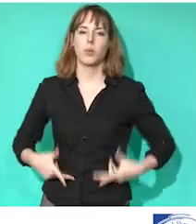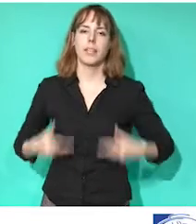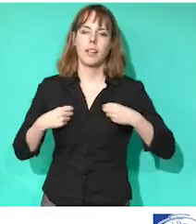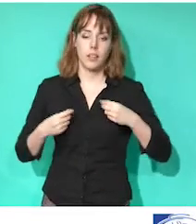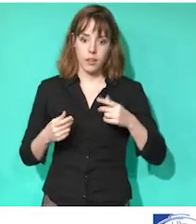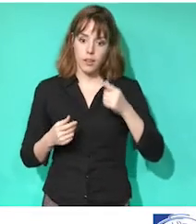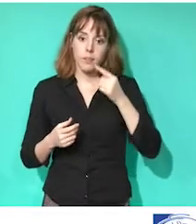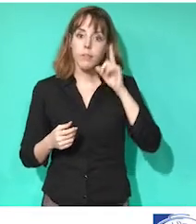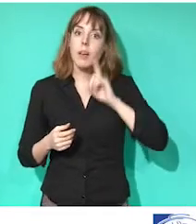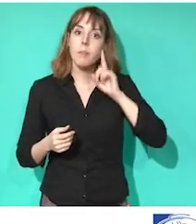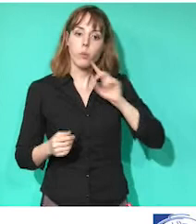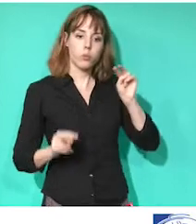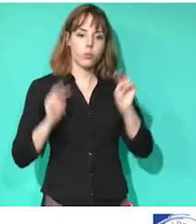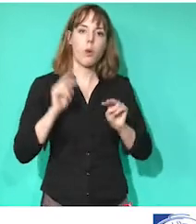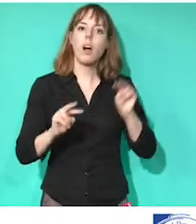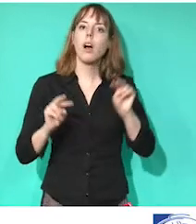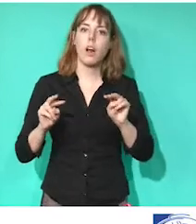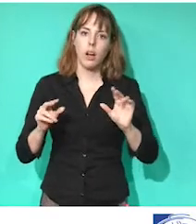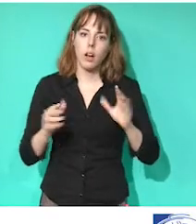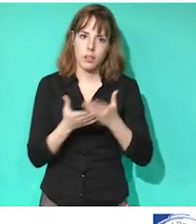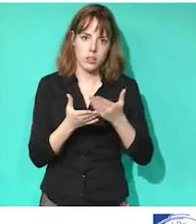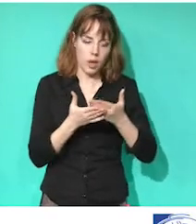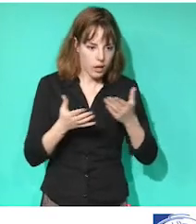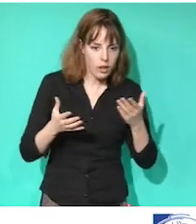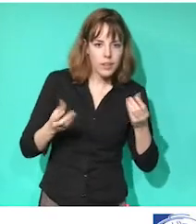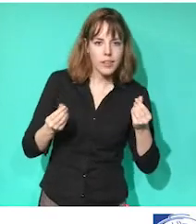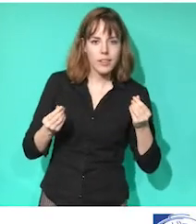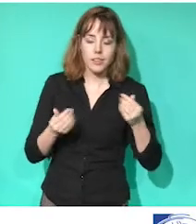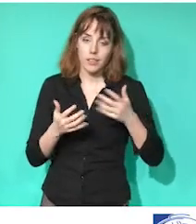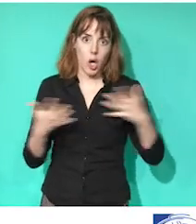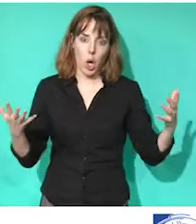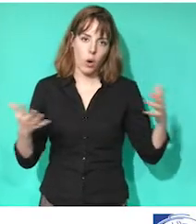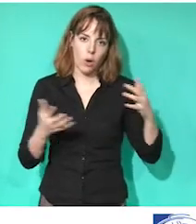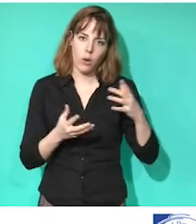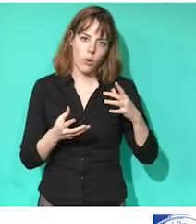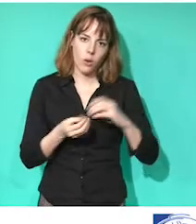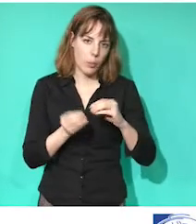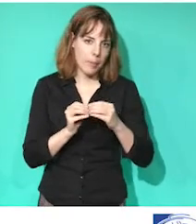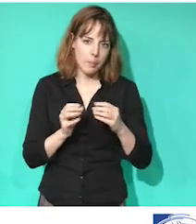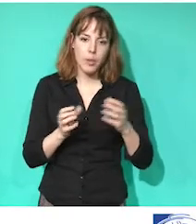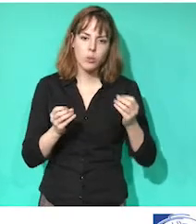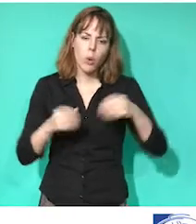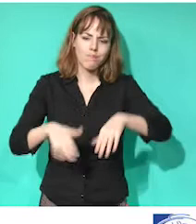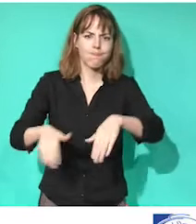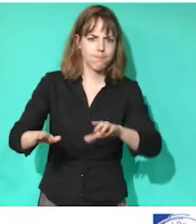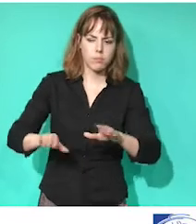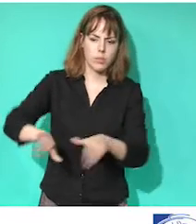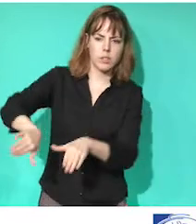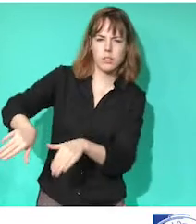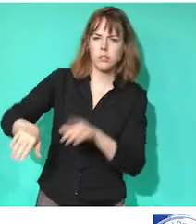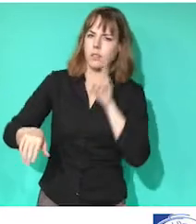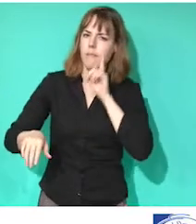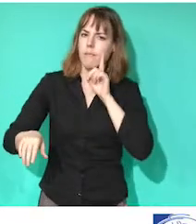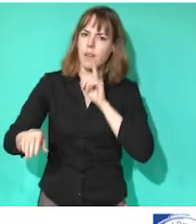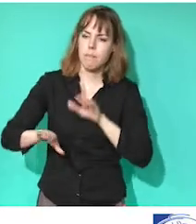femmes, qui est une autre question fondamentale à l'heure où justement on a tendance à les effacer de la vie